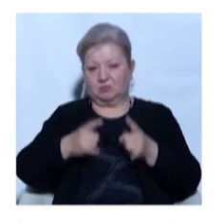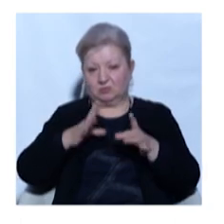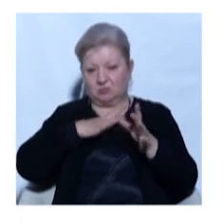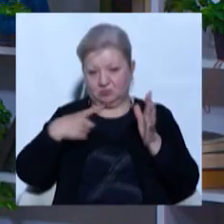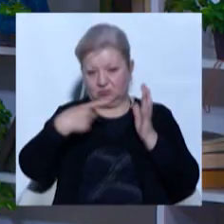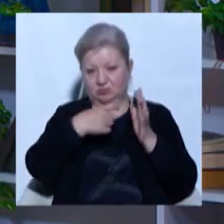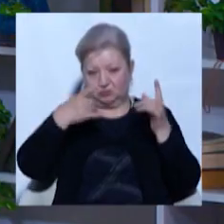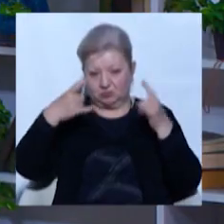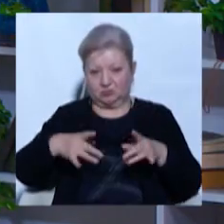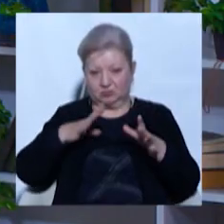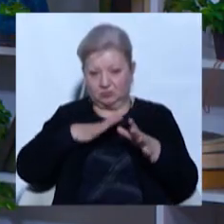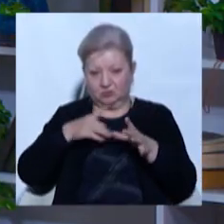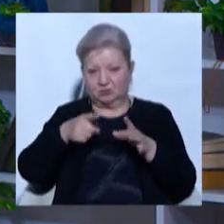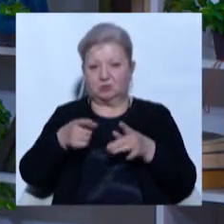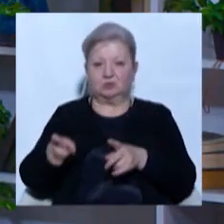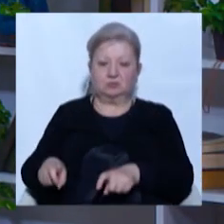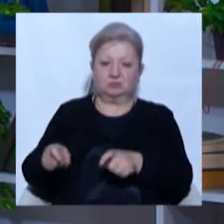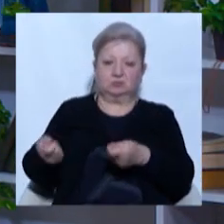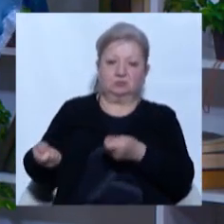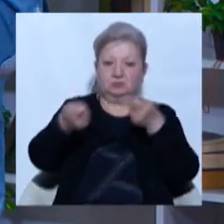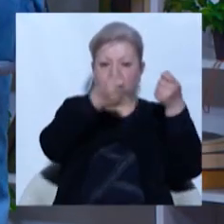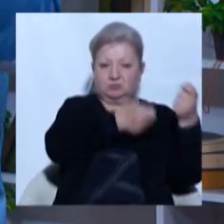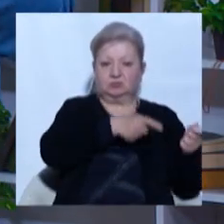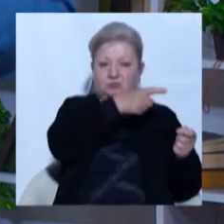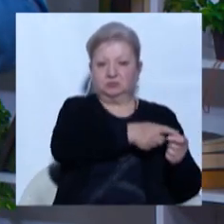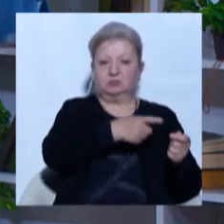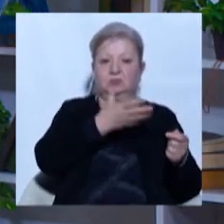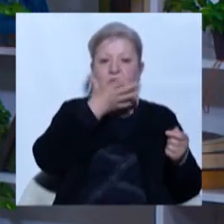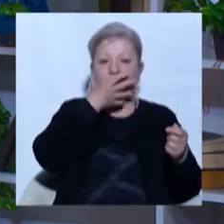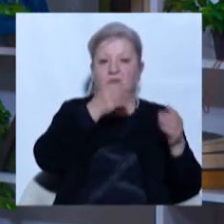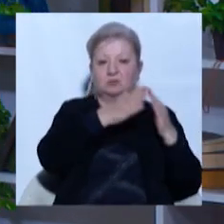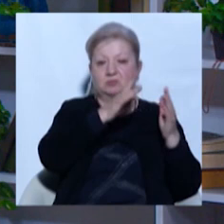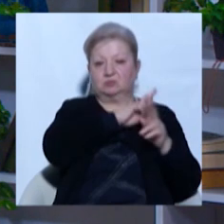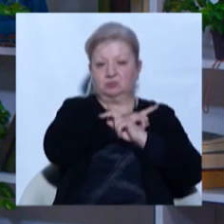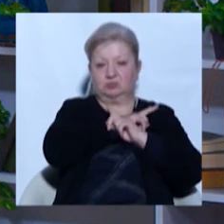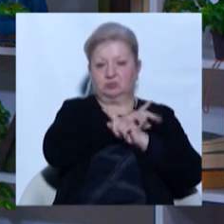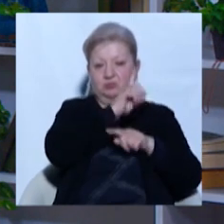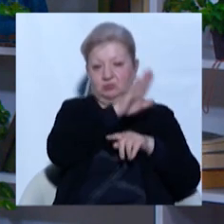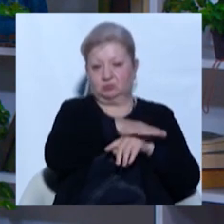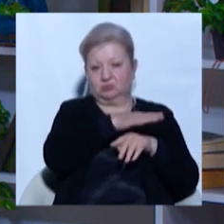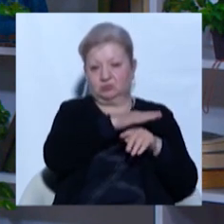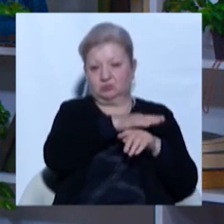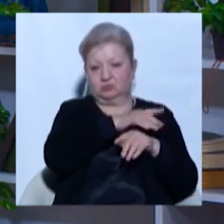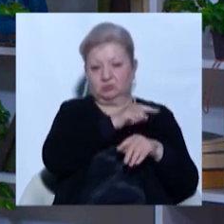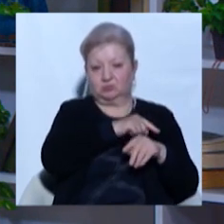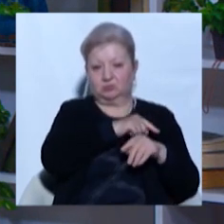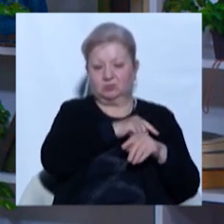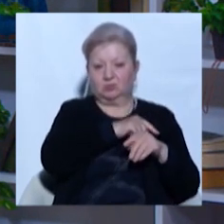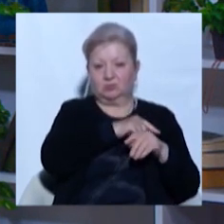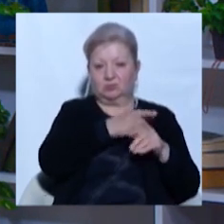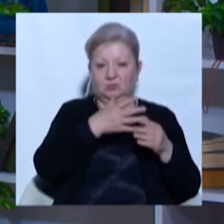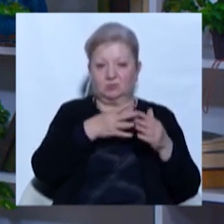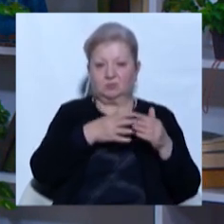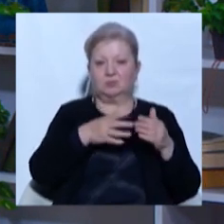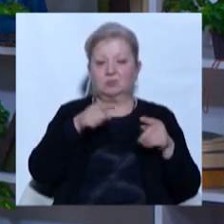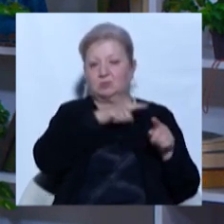უჯარმაში გადაიყვანეს მის სამეფო რეზიდენციაში, სადაც ის გარდაიცვალა კიდეც. ამის შემდეგ